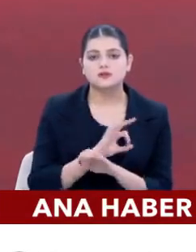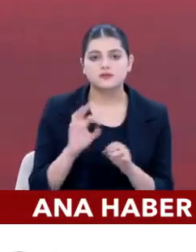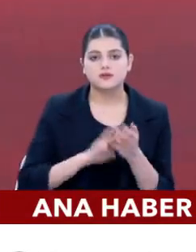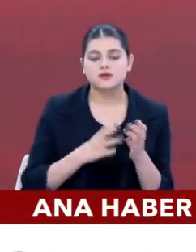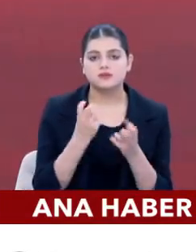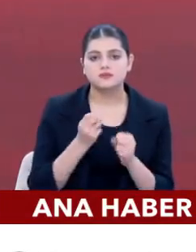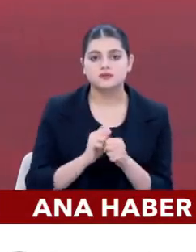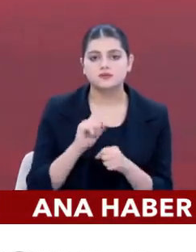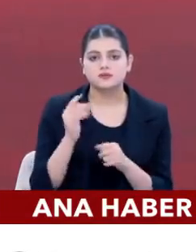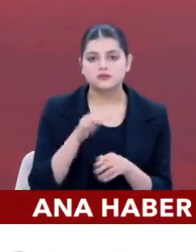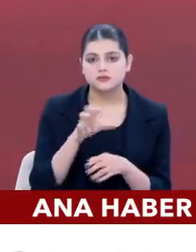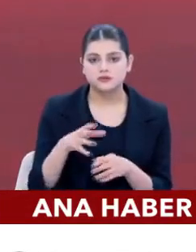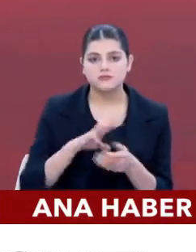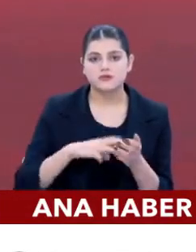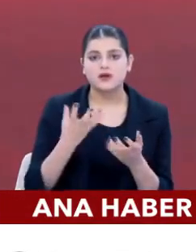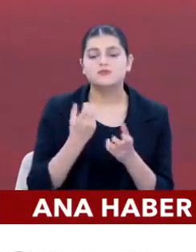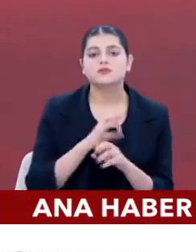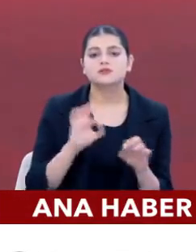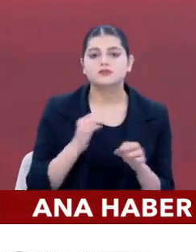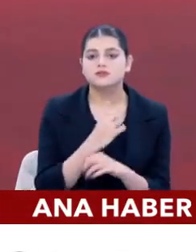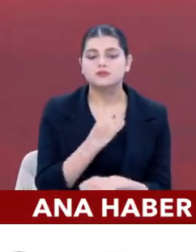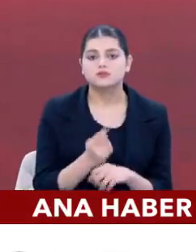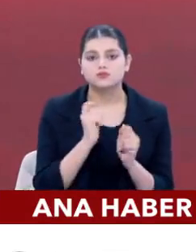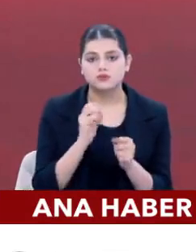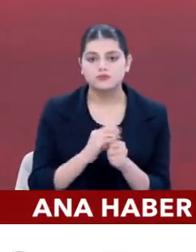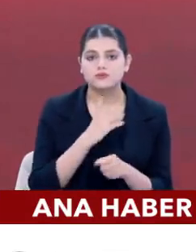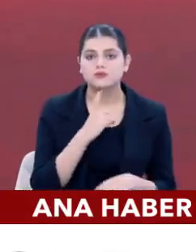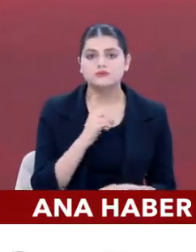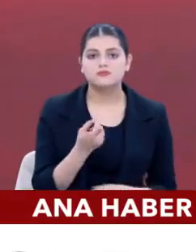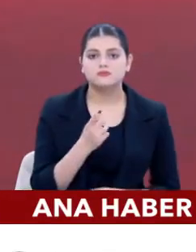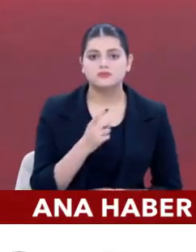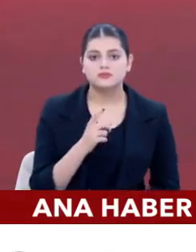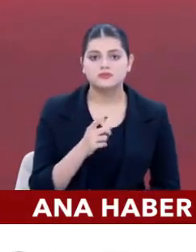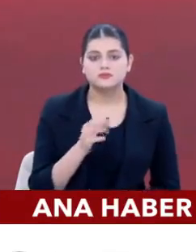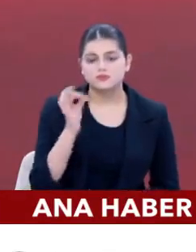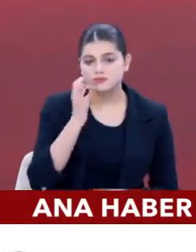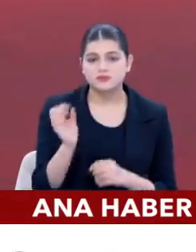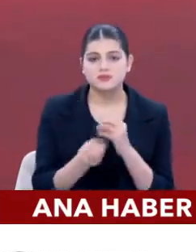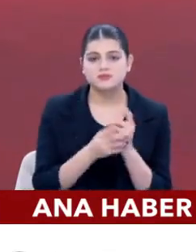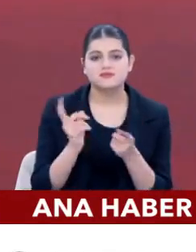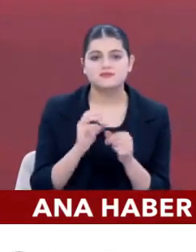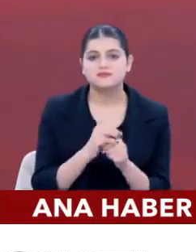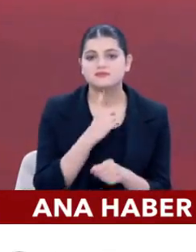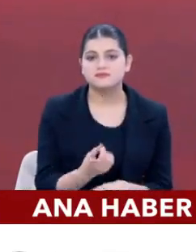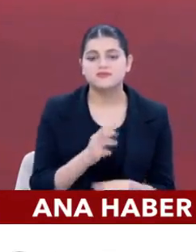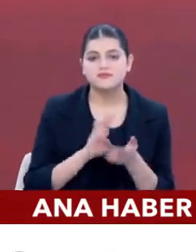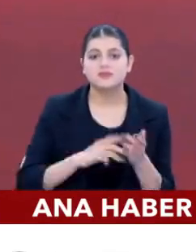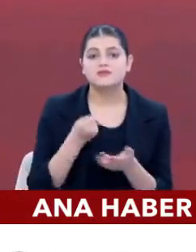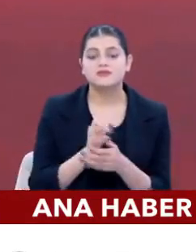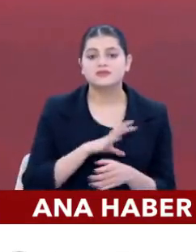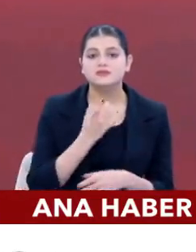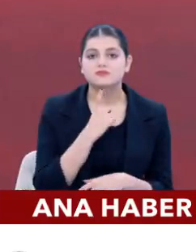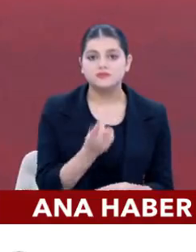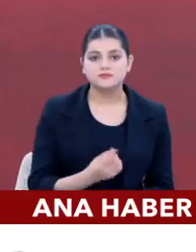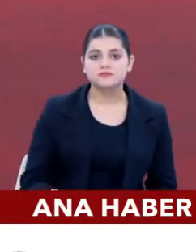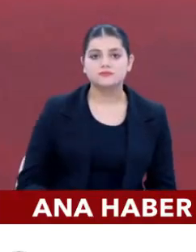yani vergi alması gereken yerlerden de o vergiyi bir türlü alamıyor zorlanıyor birileri işi kılıfına uyduruyor Vesaire Vesaire Vesaire o vergiyi vermemek için